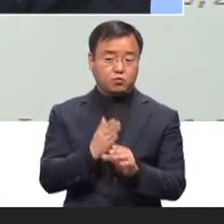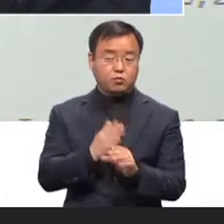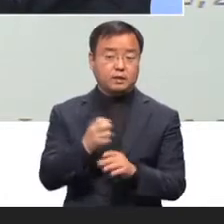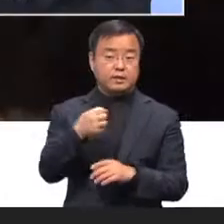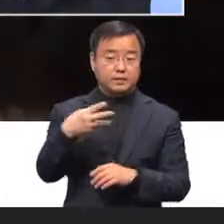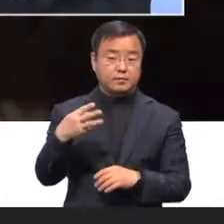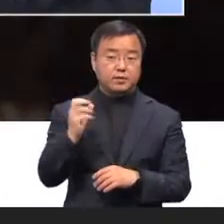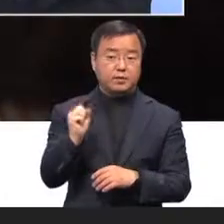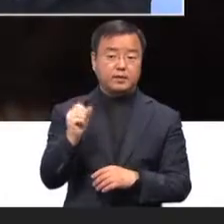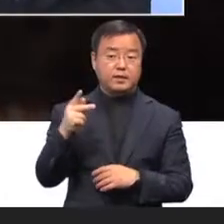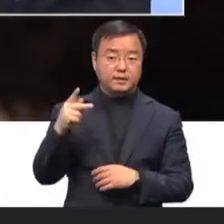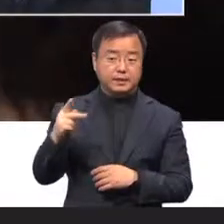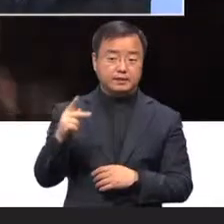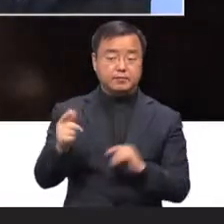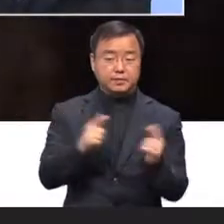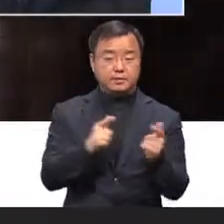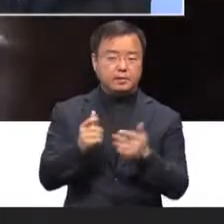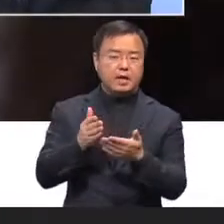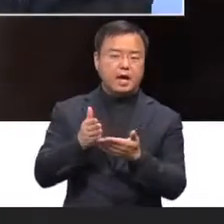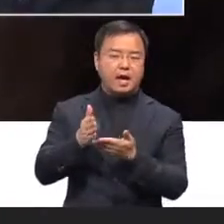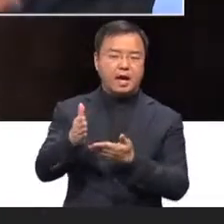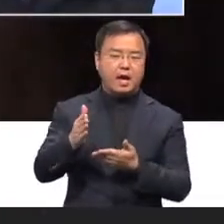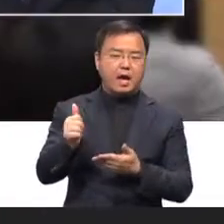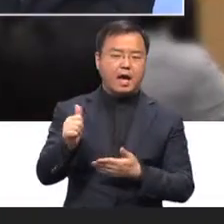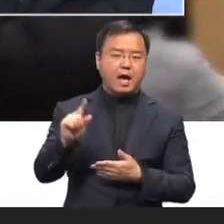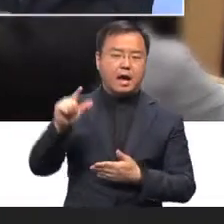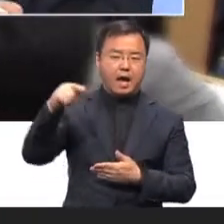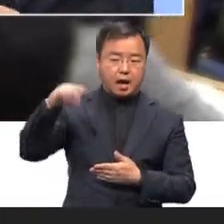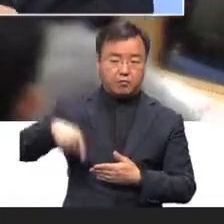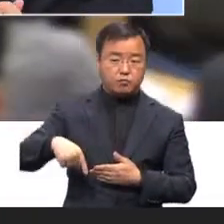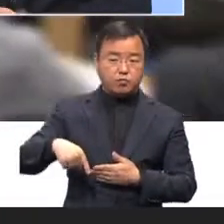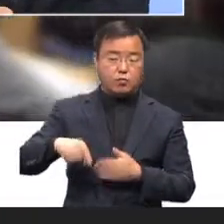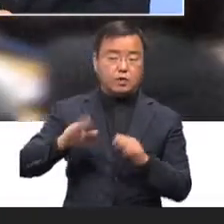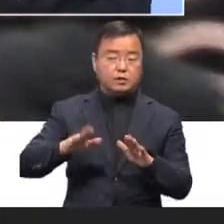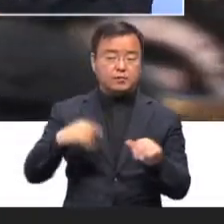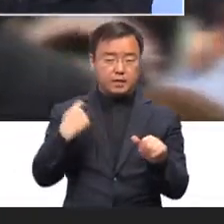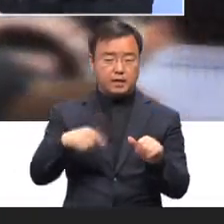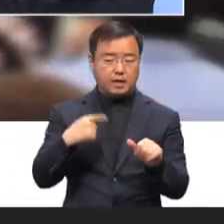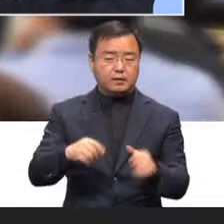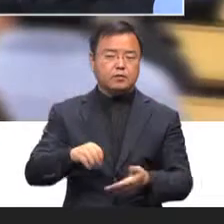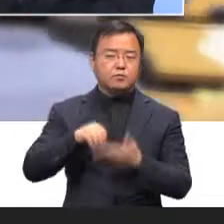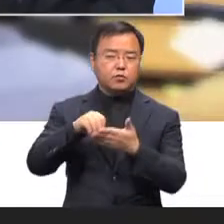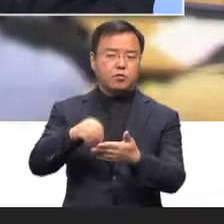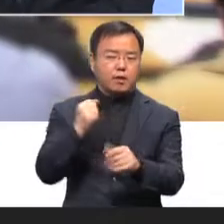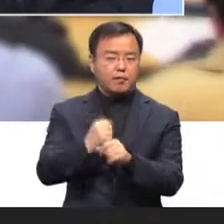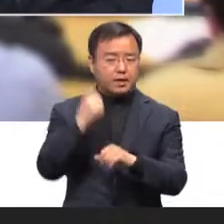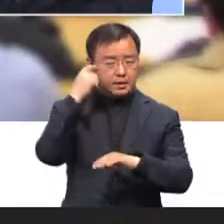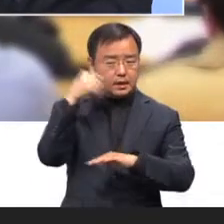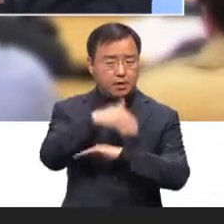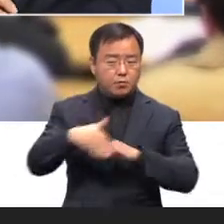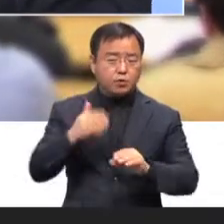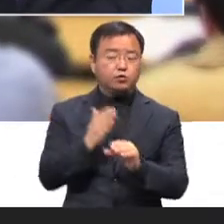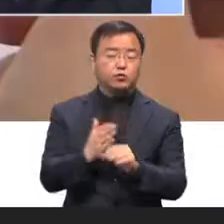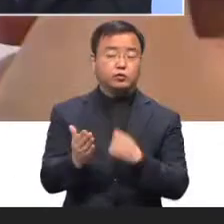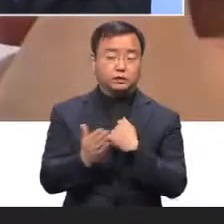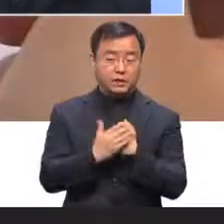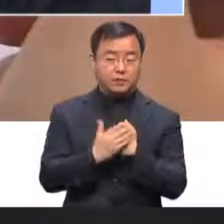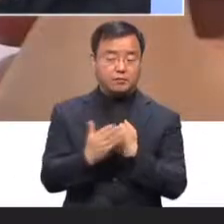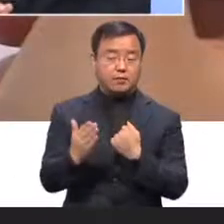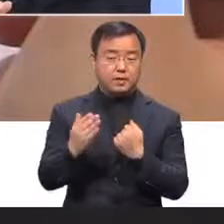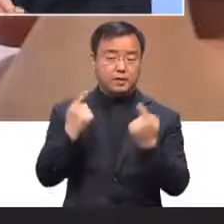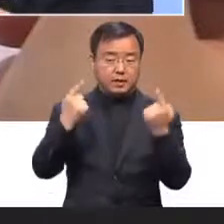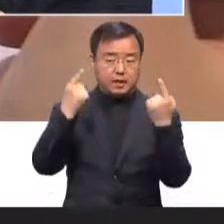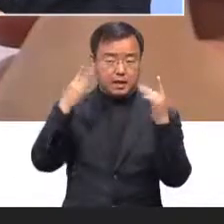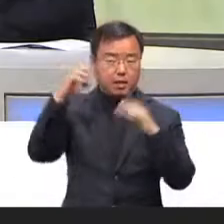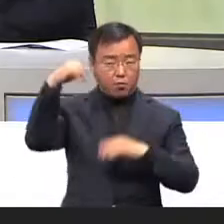이런 회사들은 학부에서 학생들을 가르쳐서 바로 현장에 투입 시키려고 좀 생각을 하고 있기 때문에 탑 책을 받고서 대학원 이라 학부생 들을 대상으로